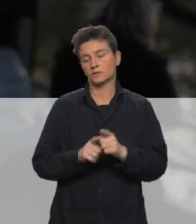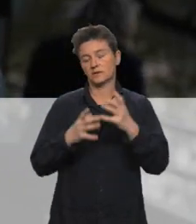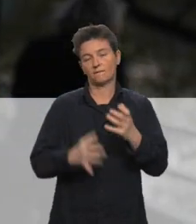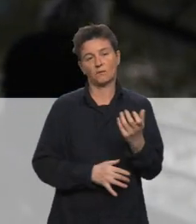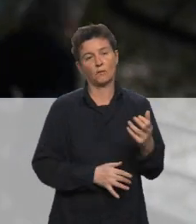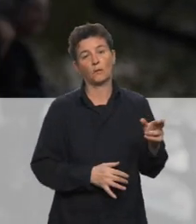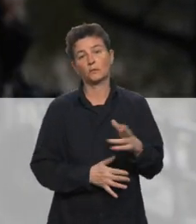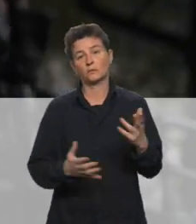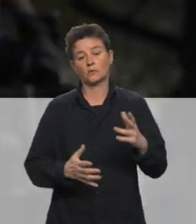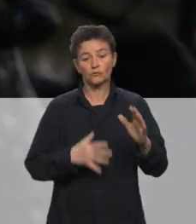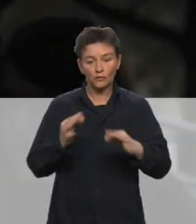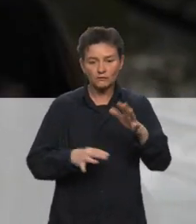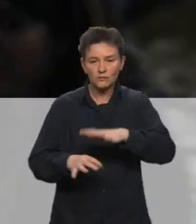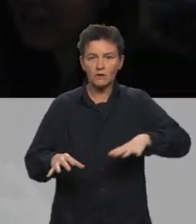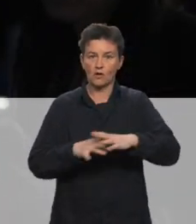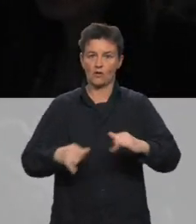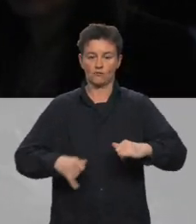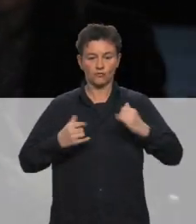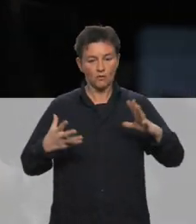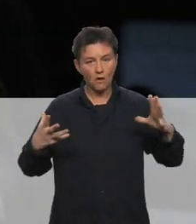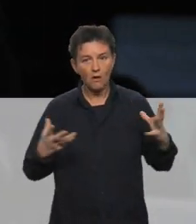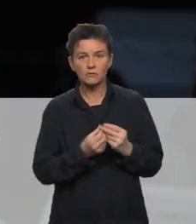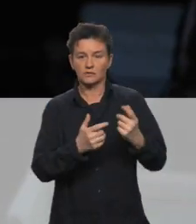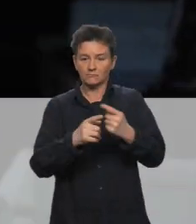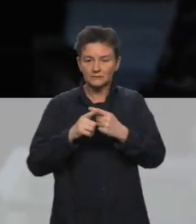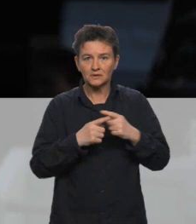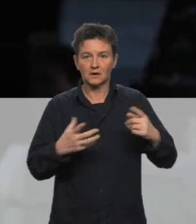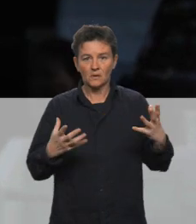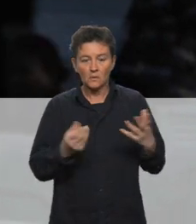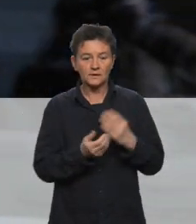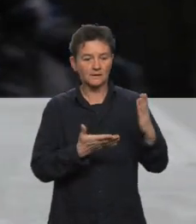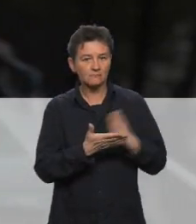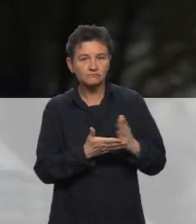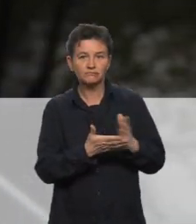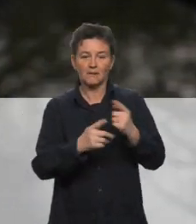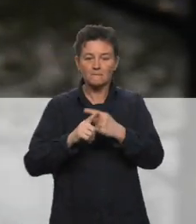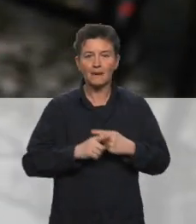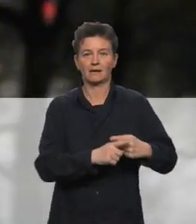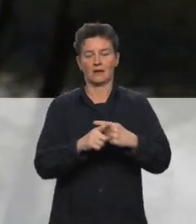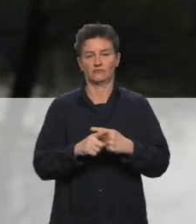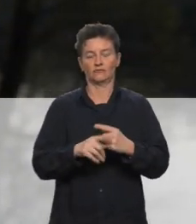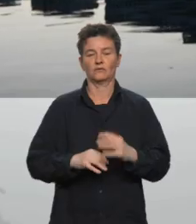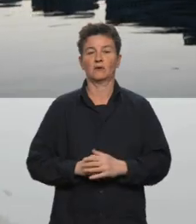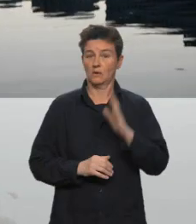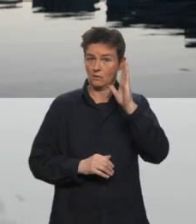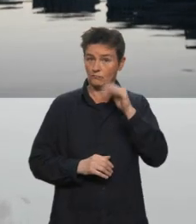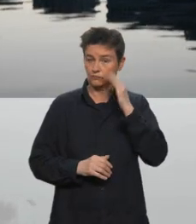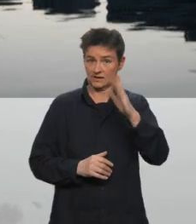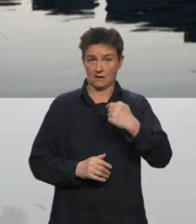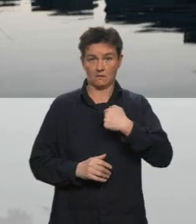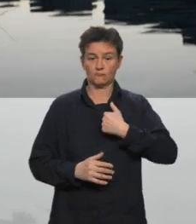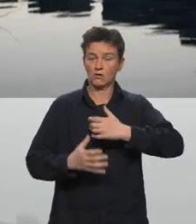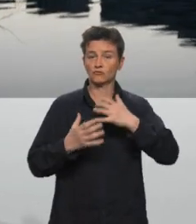retrouver une jeunesse unie autour d'un projet partagé. C'est pourquoi je